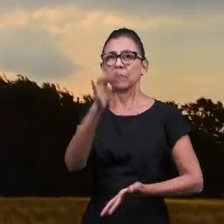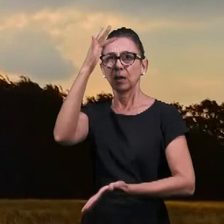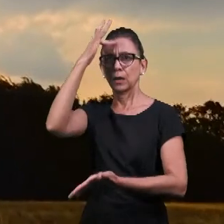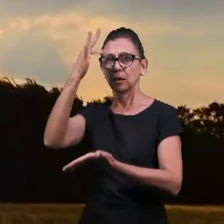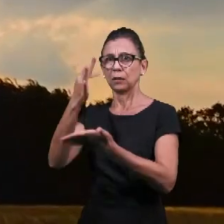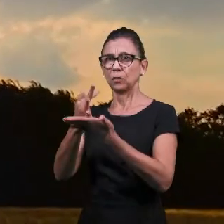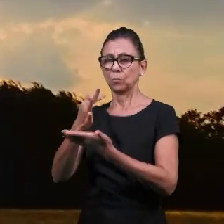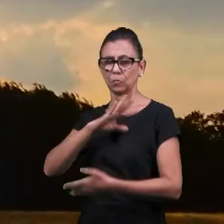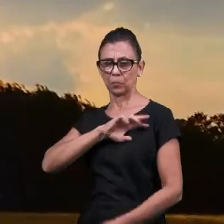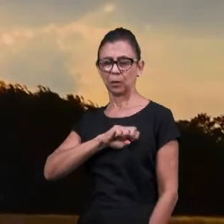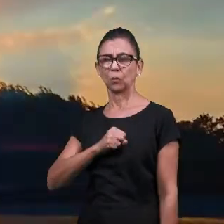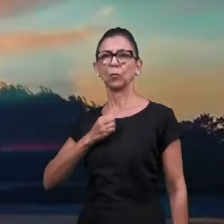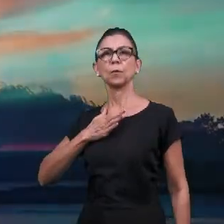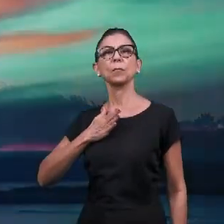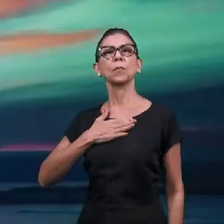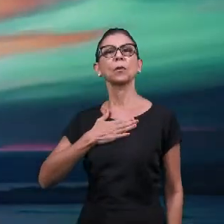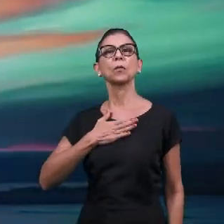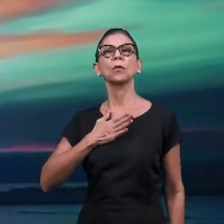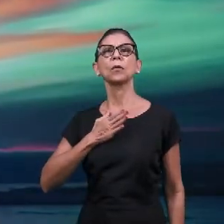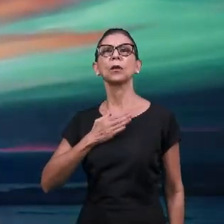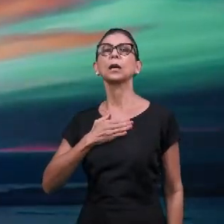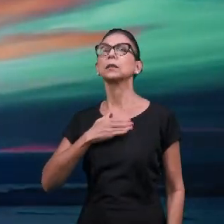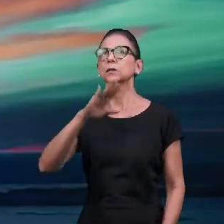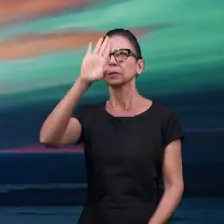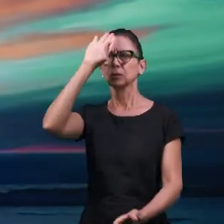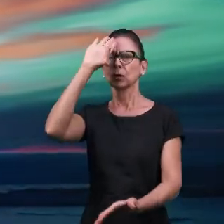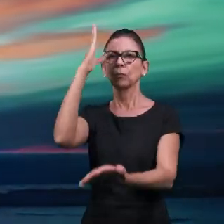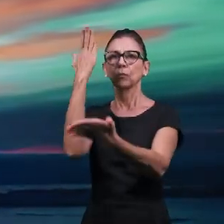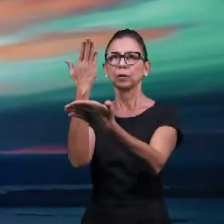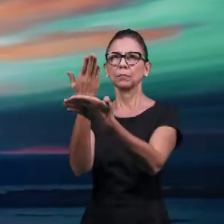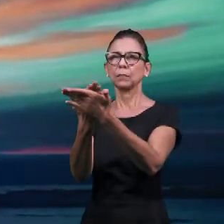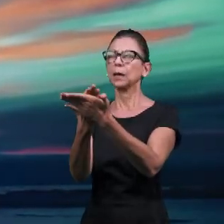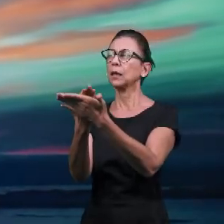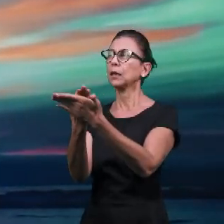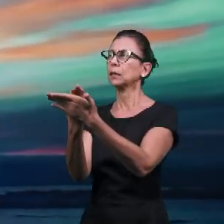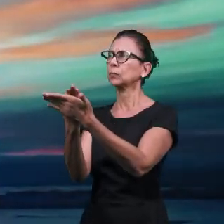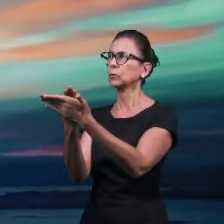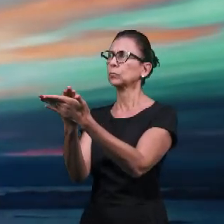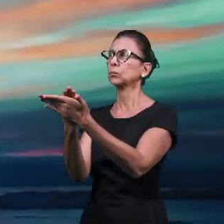Христос является спасением моим.